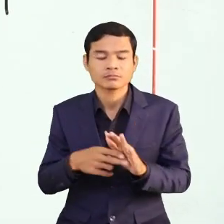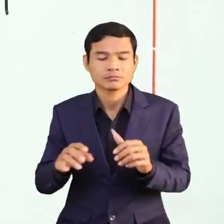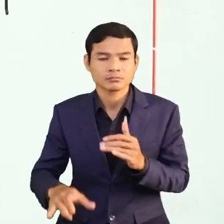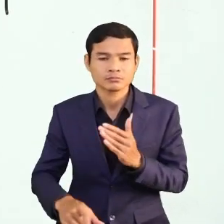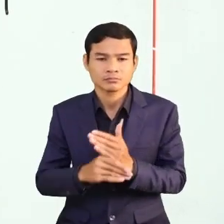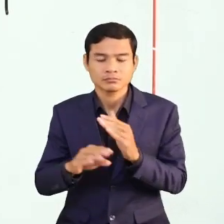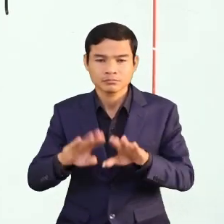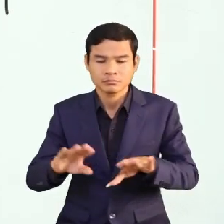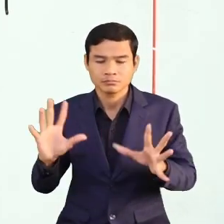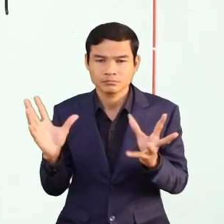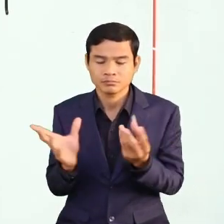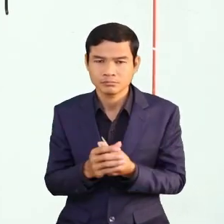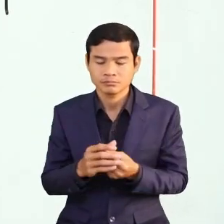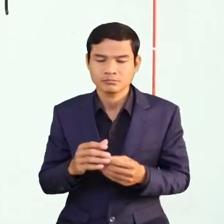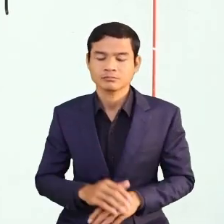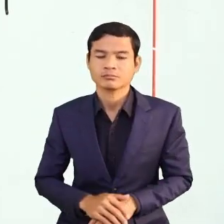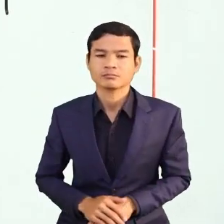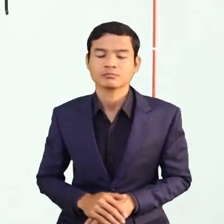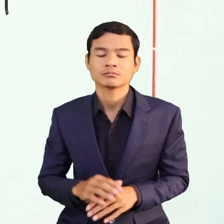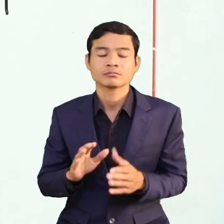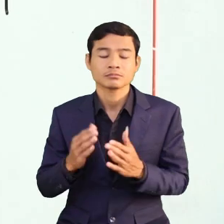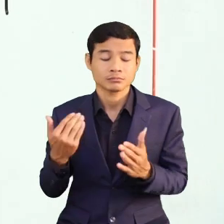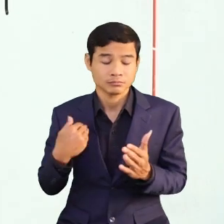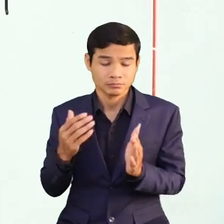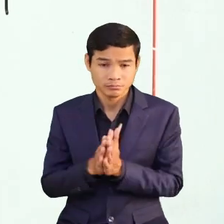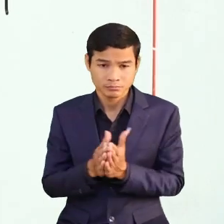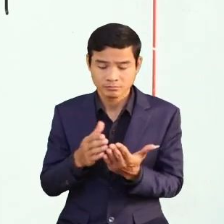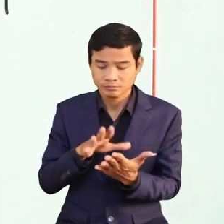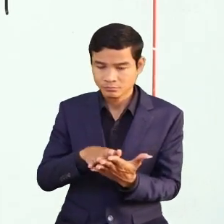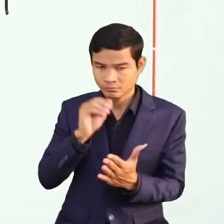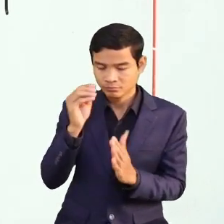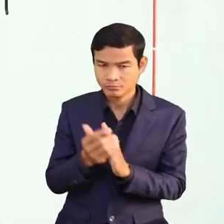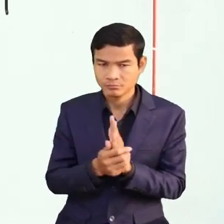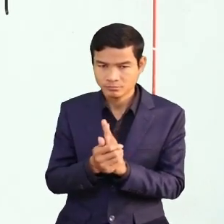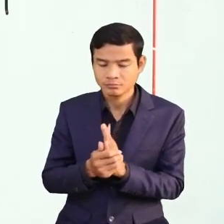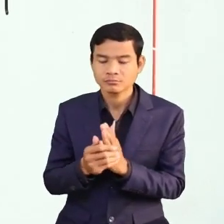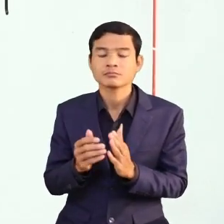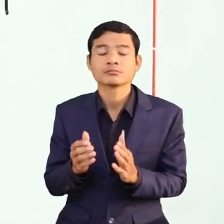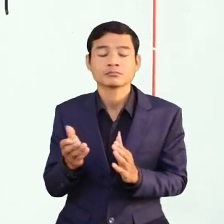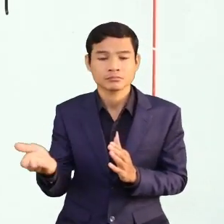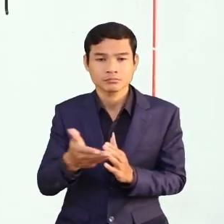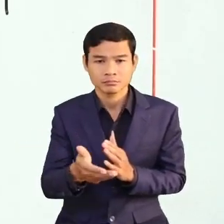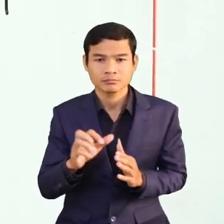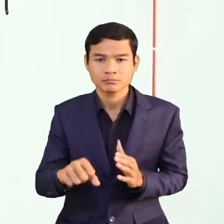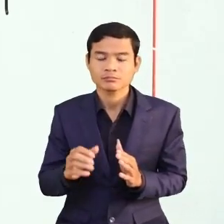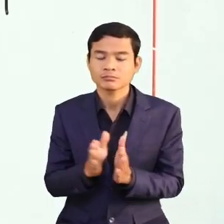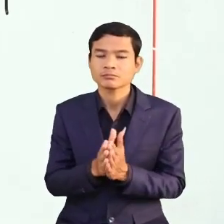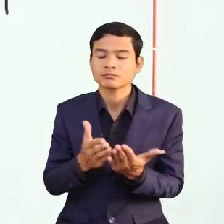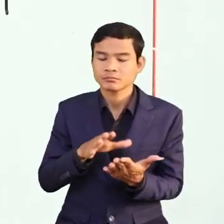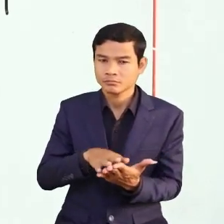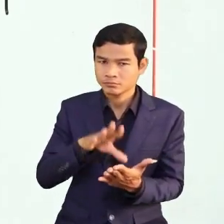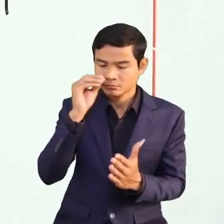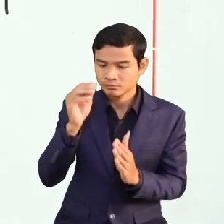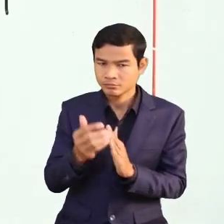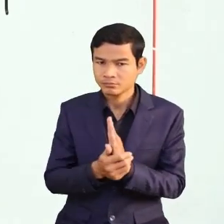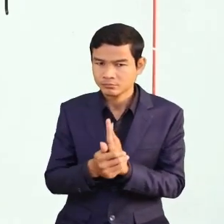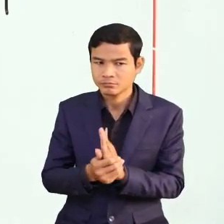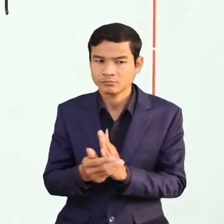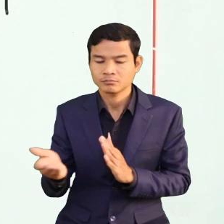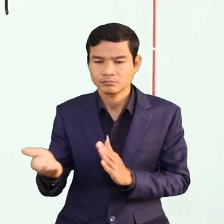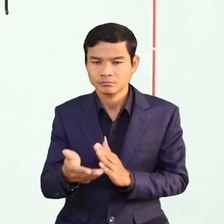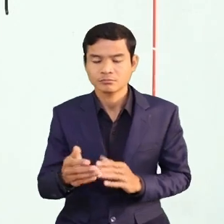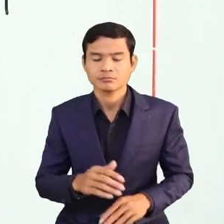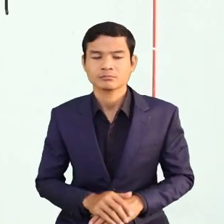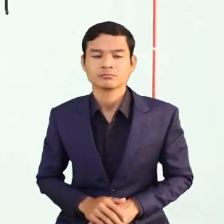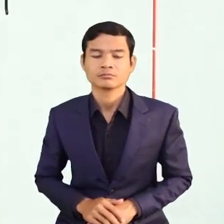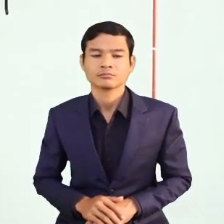จกลงตึงอักเนียจากไดเมียนสิบเพย์จากจุ่มนุ้ยก็ไดเมียนสิบเพย์จุ่มนุ้ยก็ยกสิบเพย์จุ่มนุ้ยระบักก้นมาจ